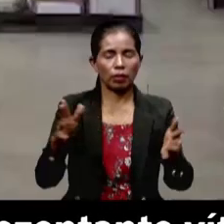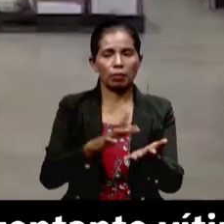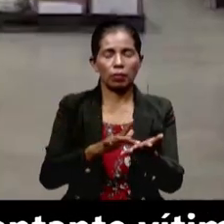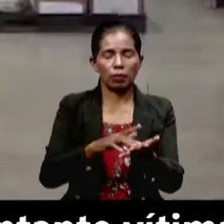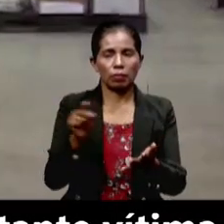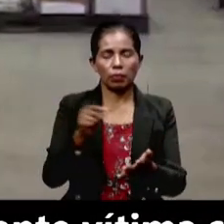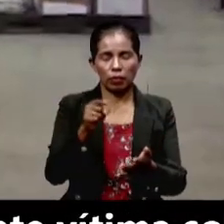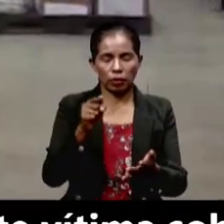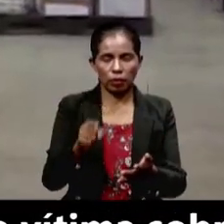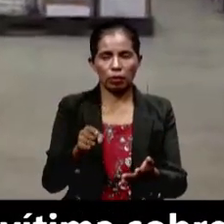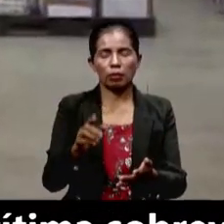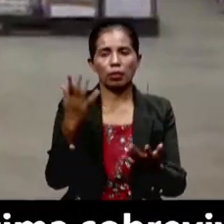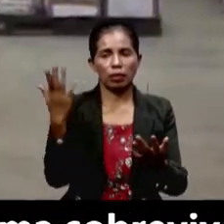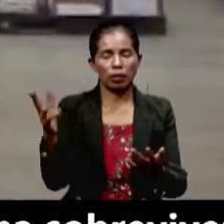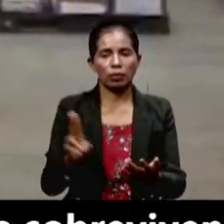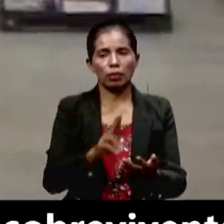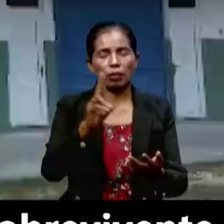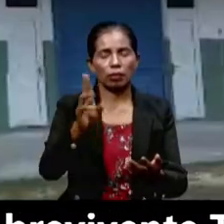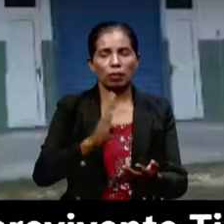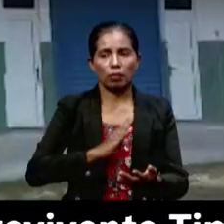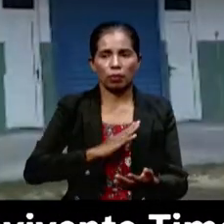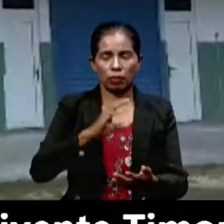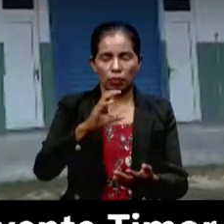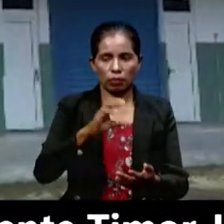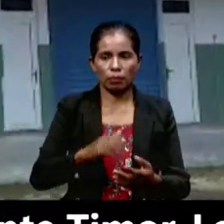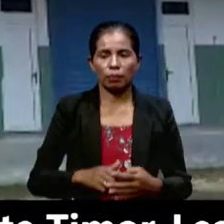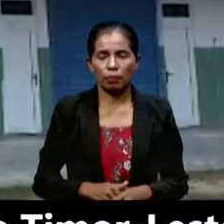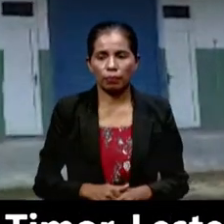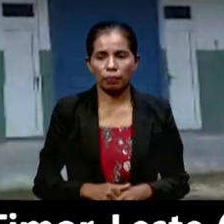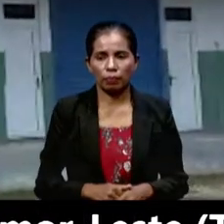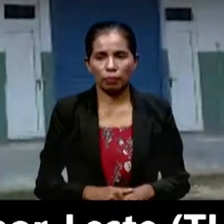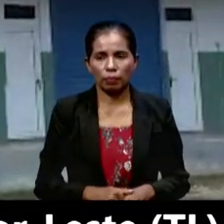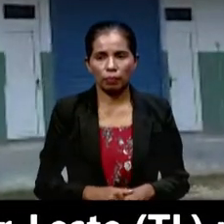persentual nolu disponibel iha unidade armazém Baucau Feliciano Venancio Belo, GMN.